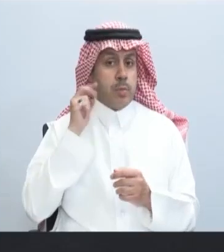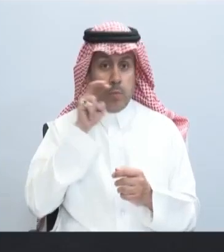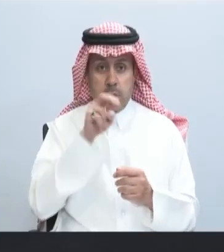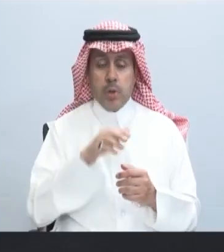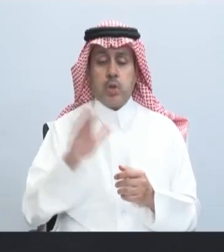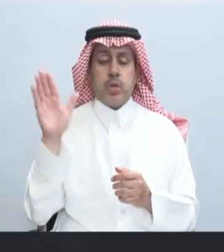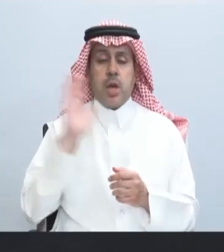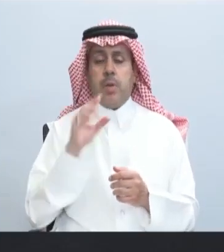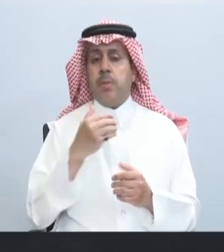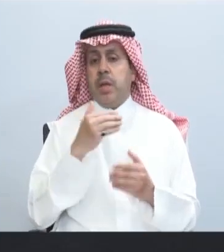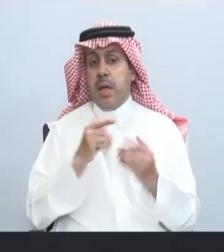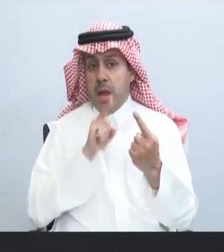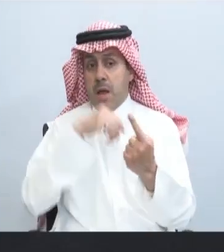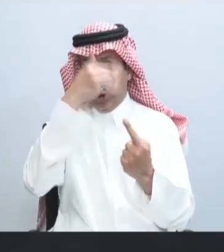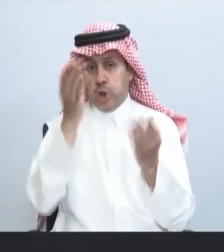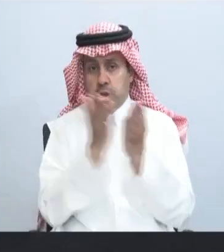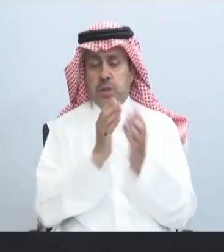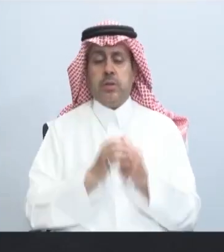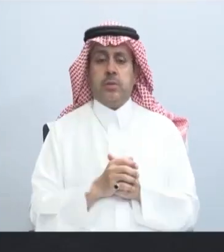استودعكم الله الى لقاء جديد باذن الله